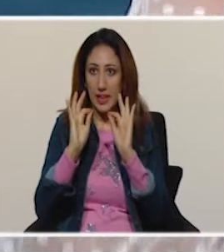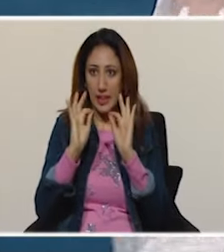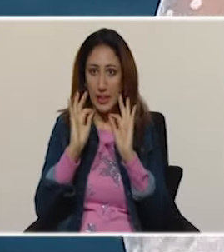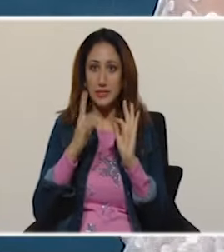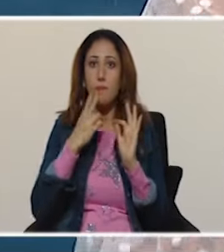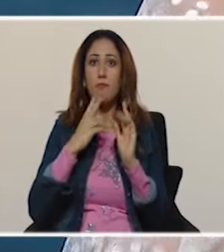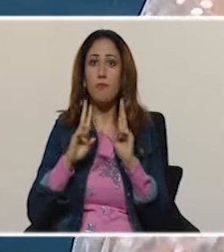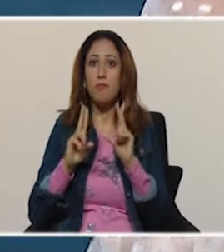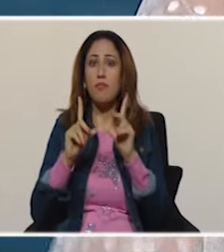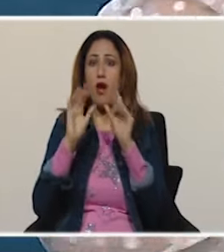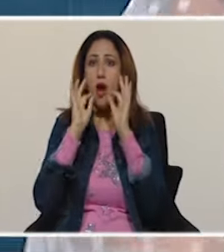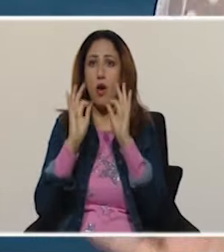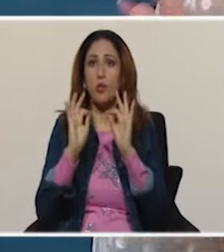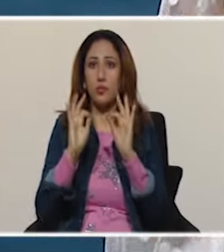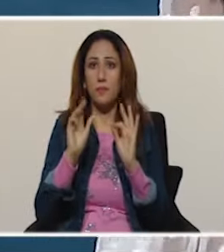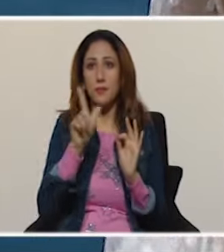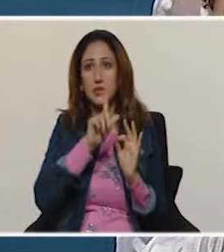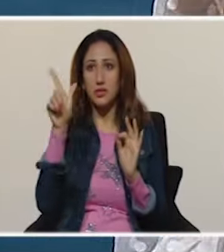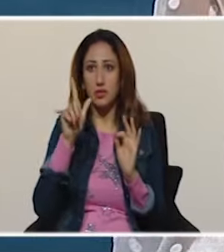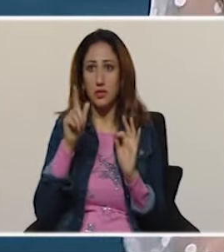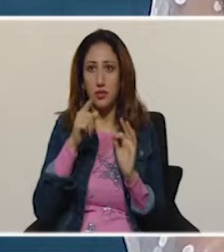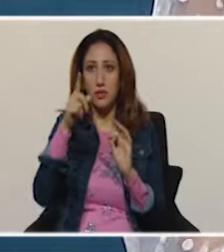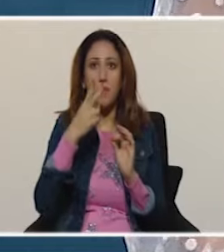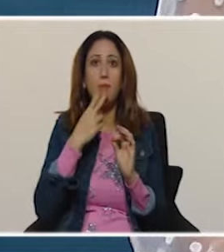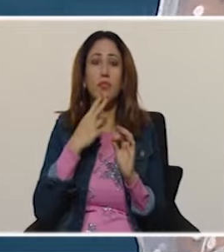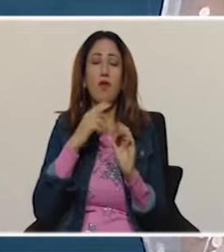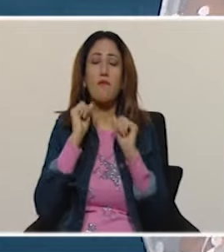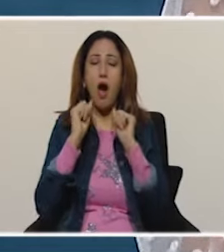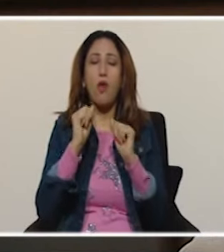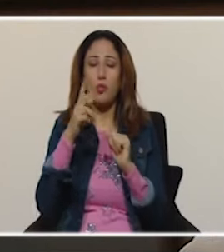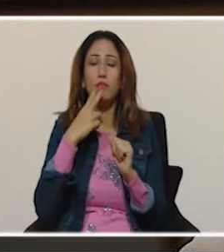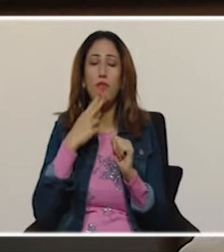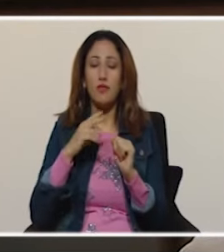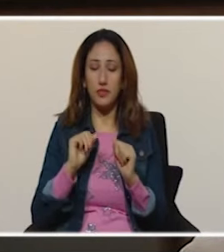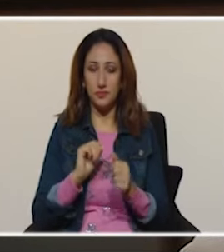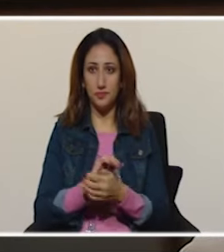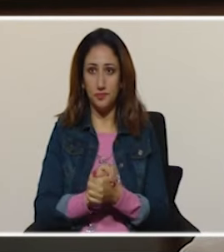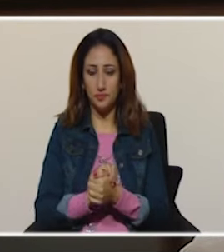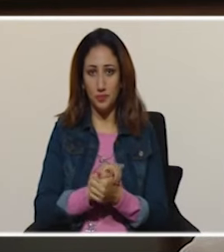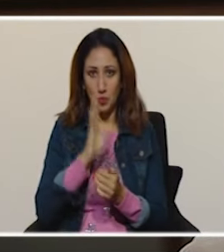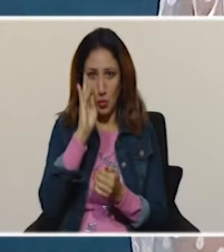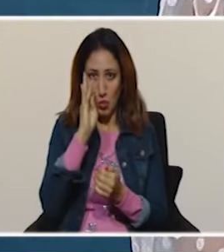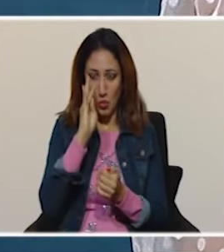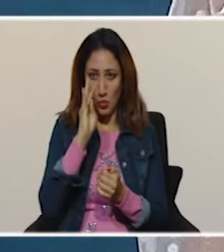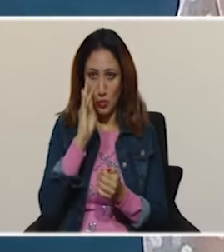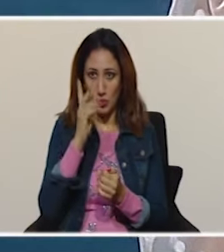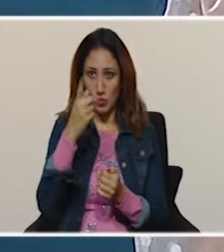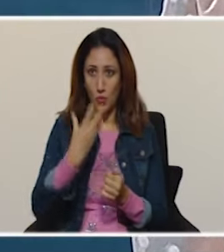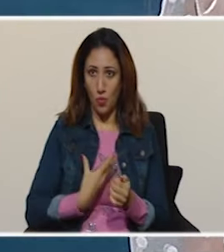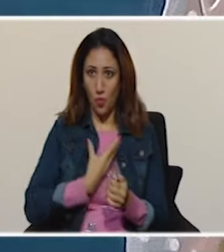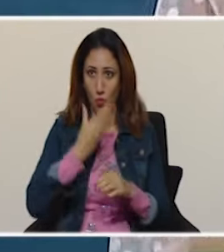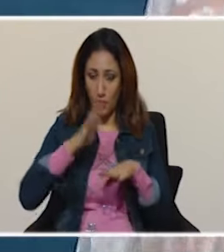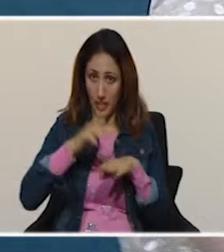يعني هذا مكان لازم يتنظف كثير صح، وانا كثير موسوسه بالنظافه. ف ناجي بيغير عليكي؟ يا ريت. طبعا